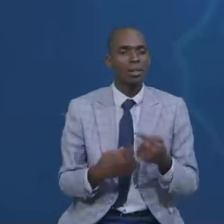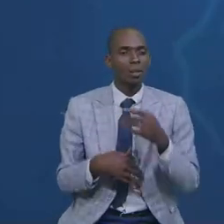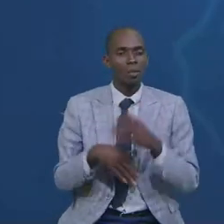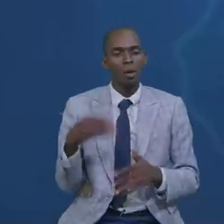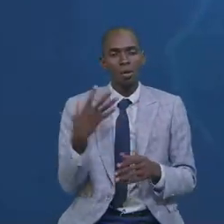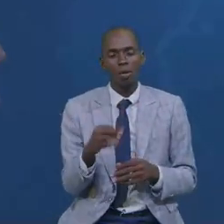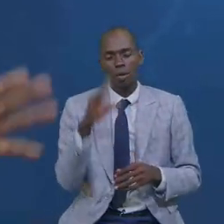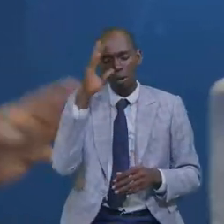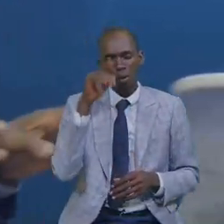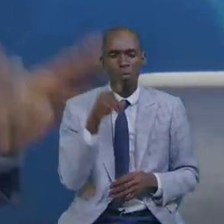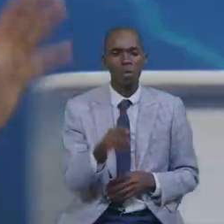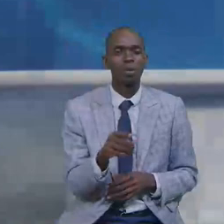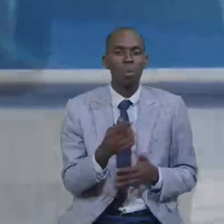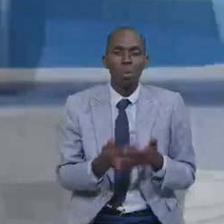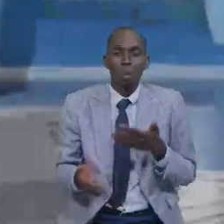violence